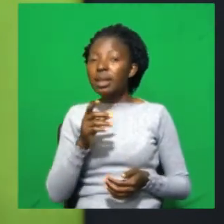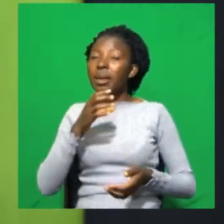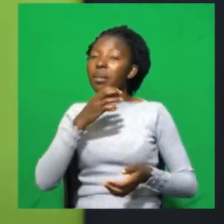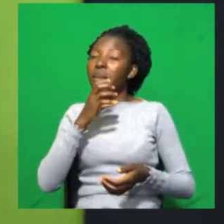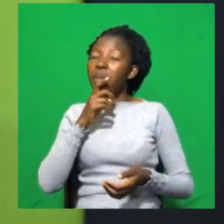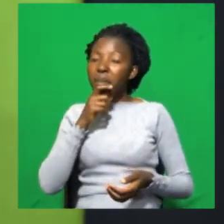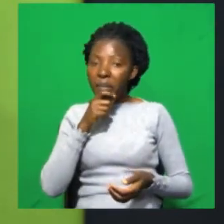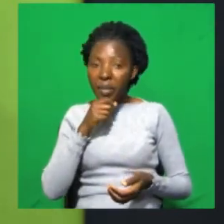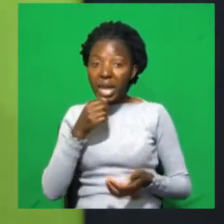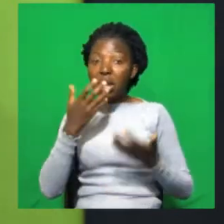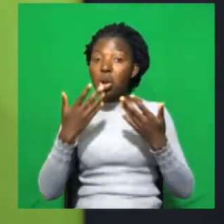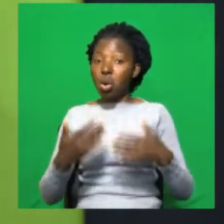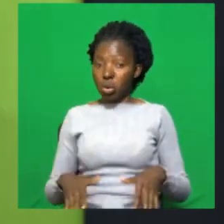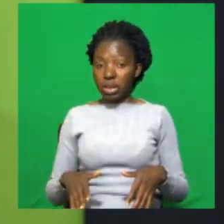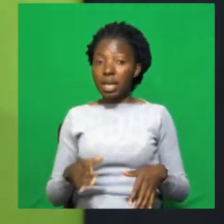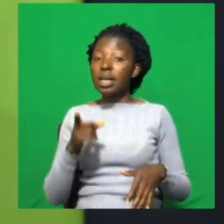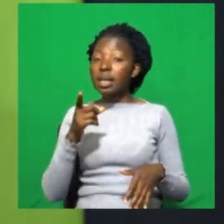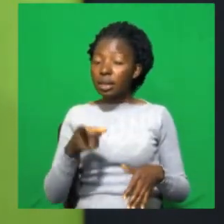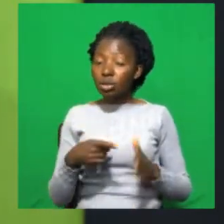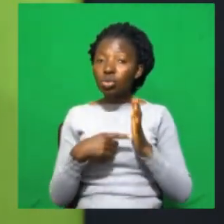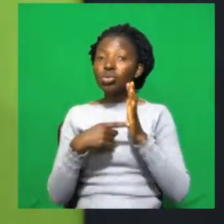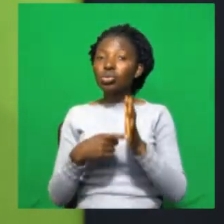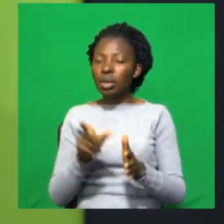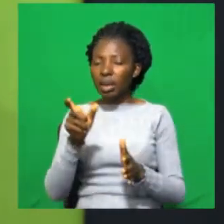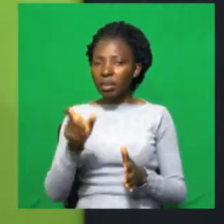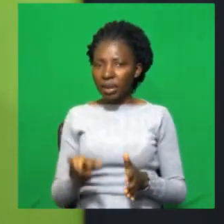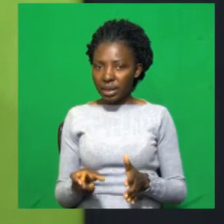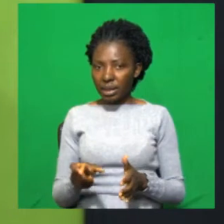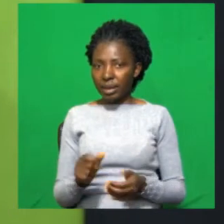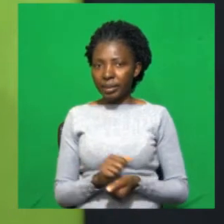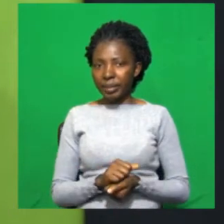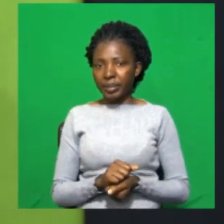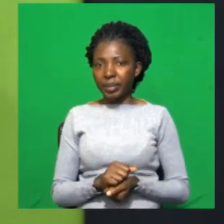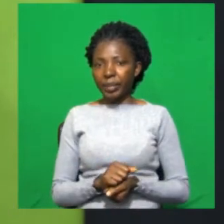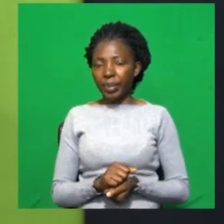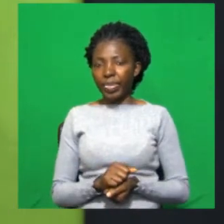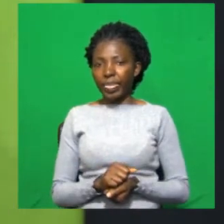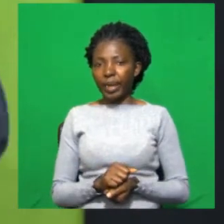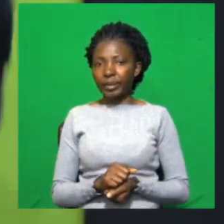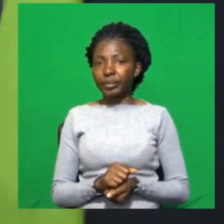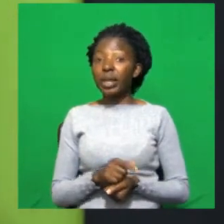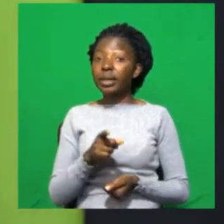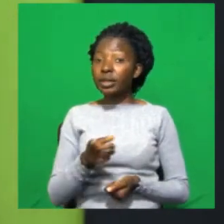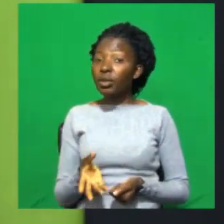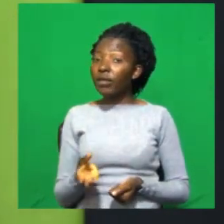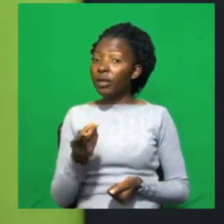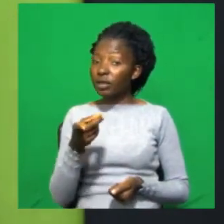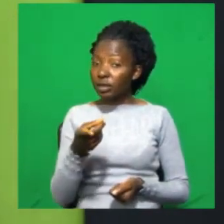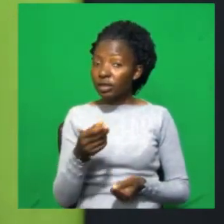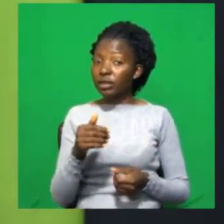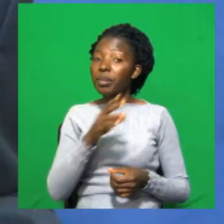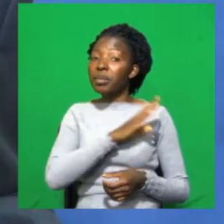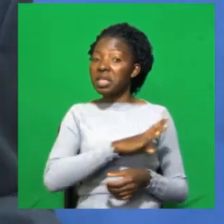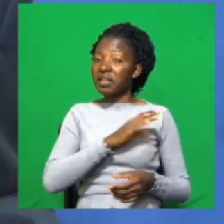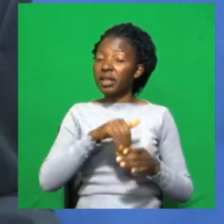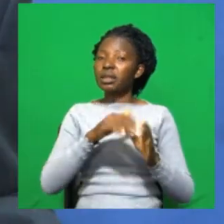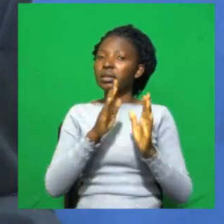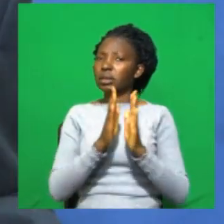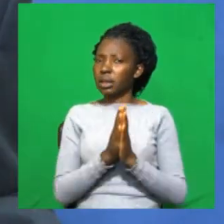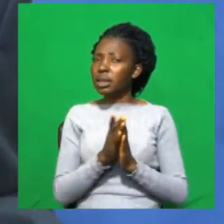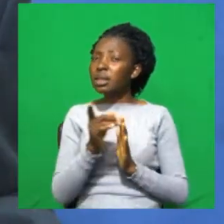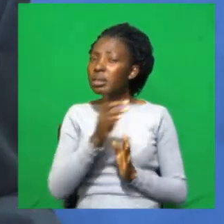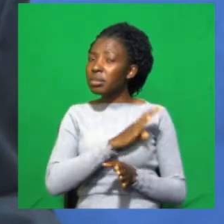wokurashika zviri kunobuda chimiro chemunhu kana kuti chinotowanikwa muchechi. Inyaya